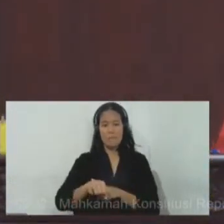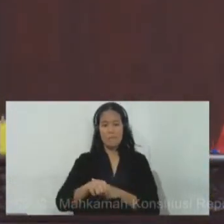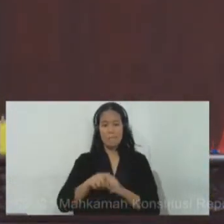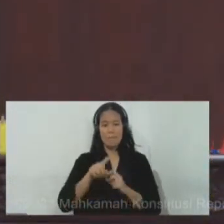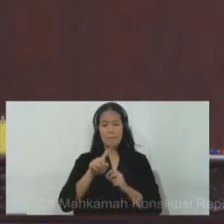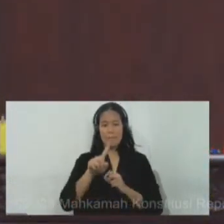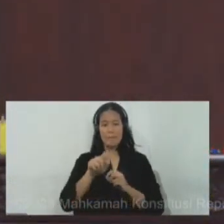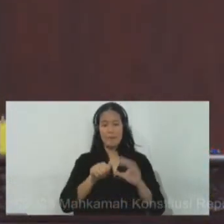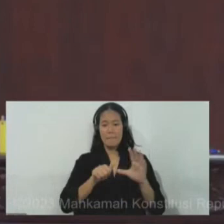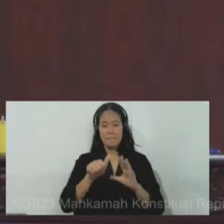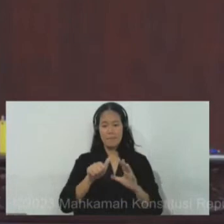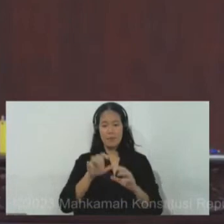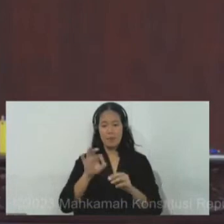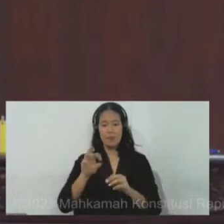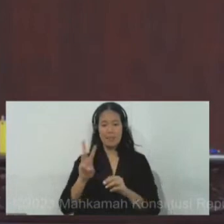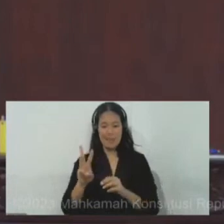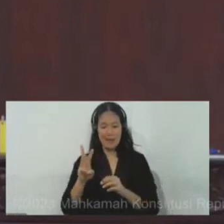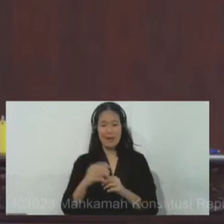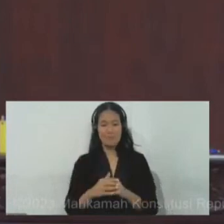dulu